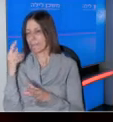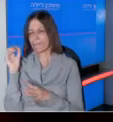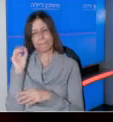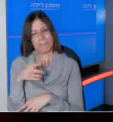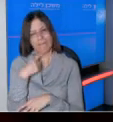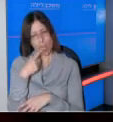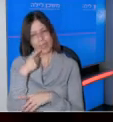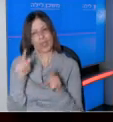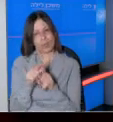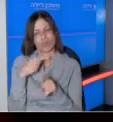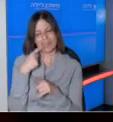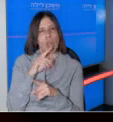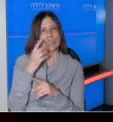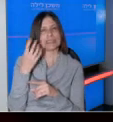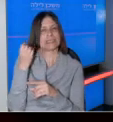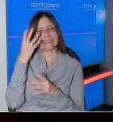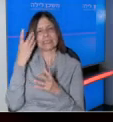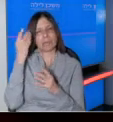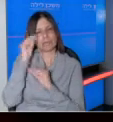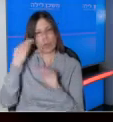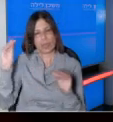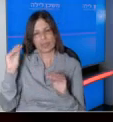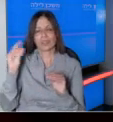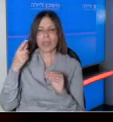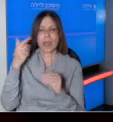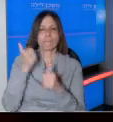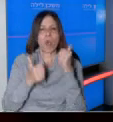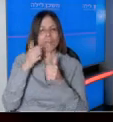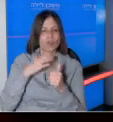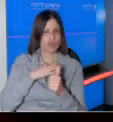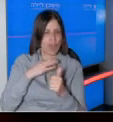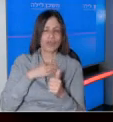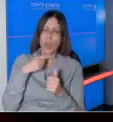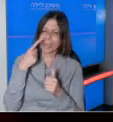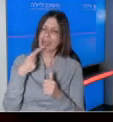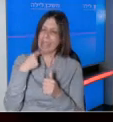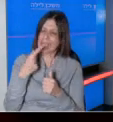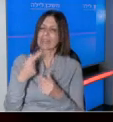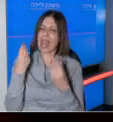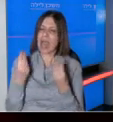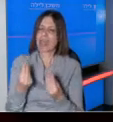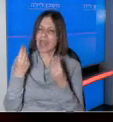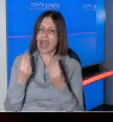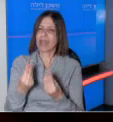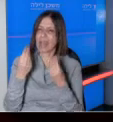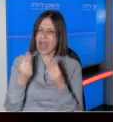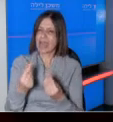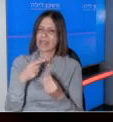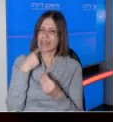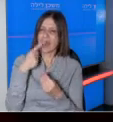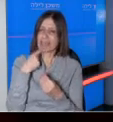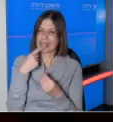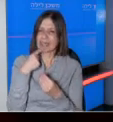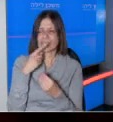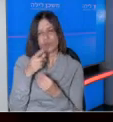ואומר, כמו שאמרת, אני לא סתם מכריז על המועמדות שלי, אלא אני אומר, אני אפמפם את זה לאט, לאט, לאט, לאט. אבל מנהיג צריך להיות ראשון, הוא לא